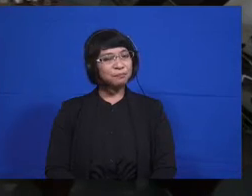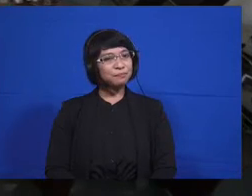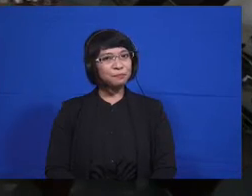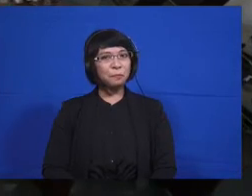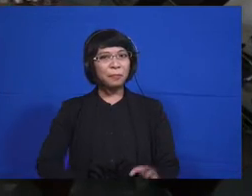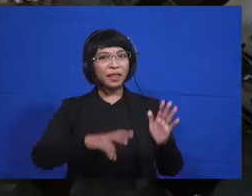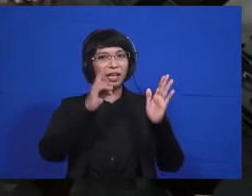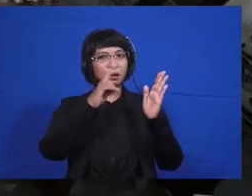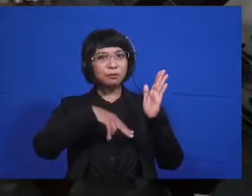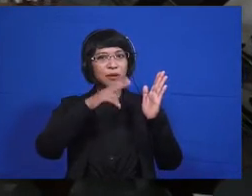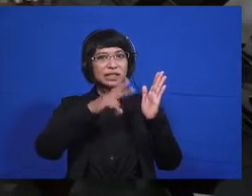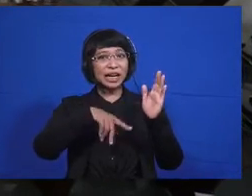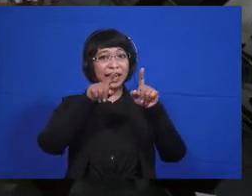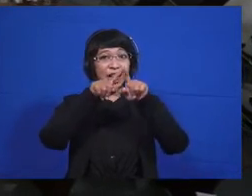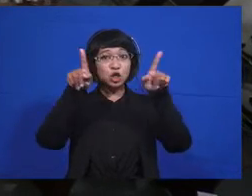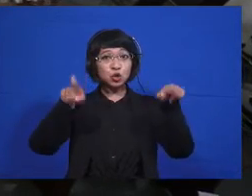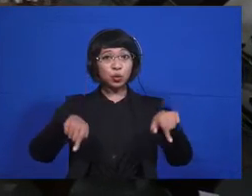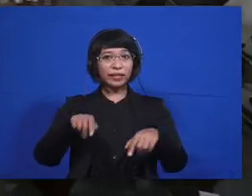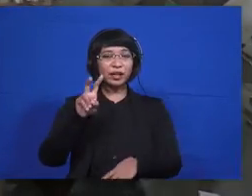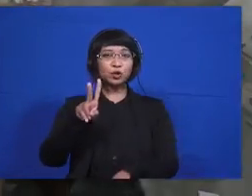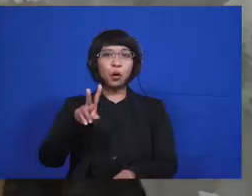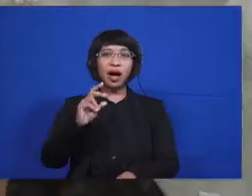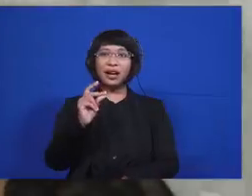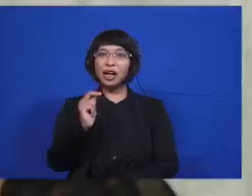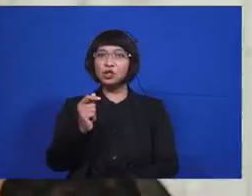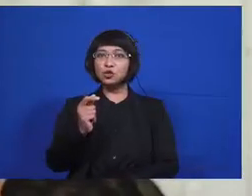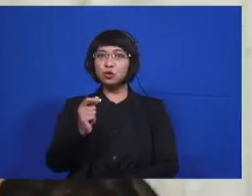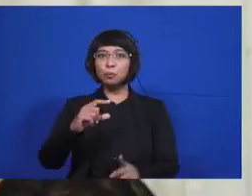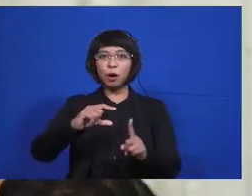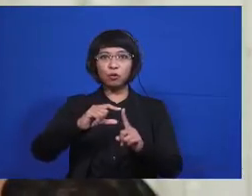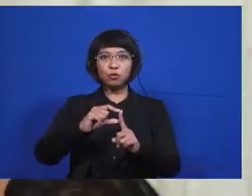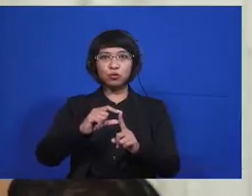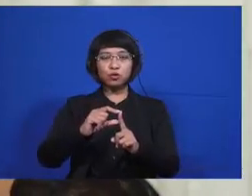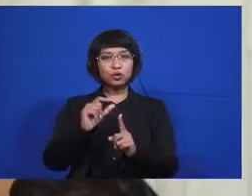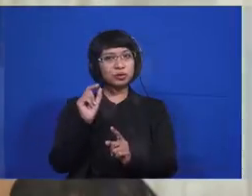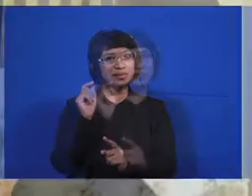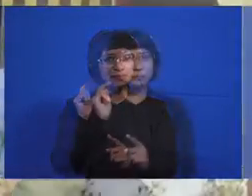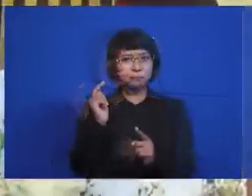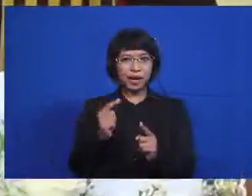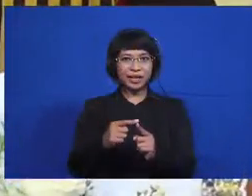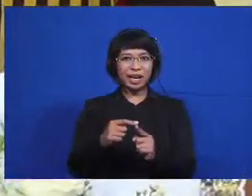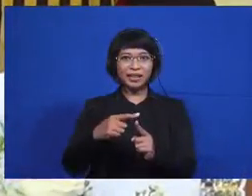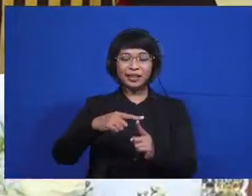Bacaan dari surat kedua Rasul Paulus kepada Timotius.